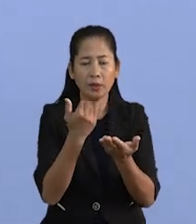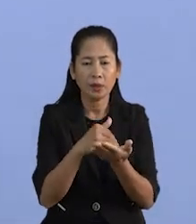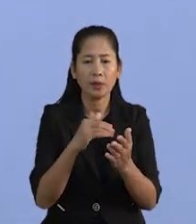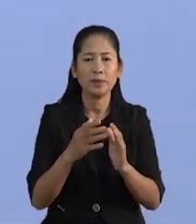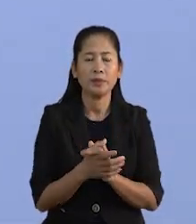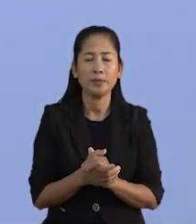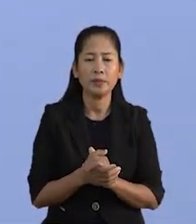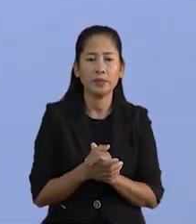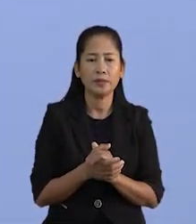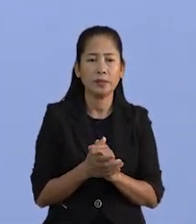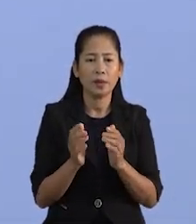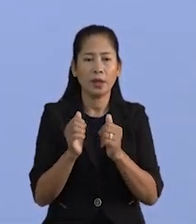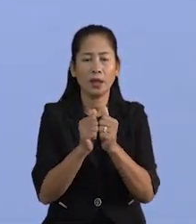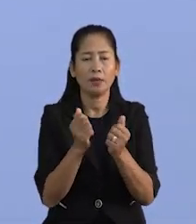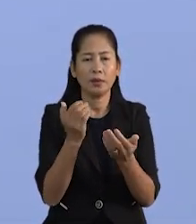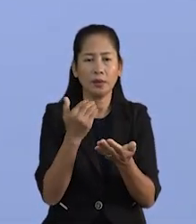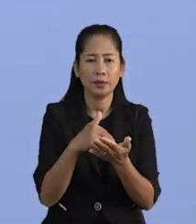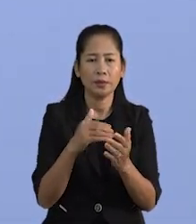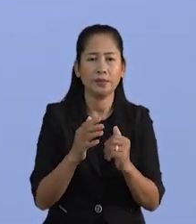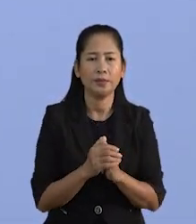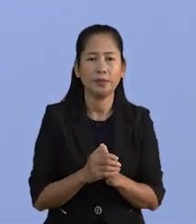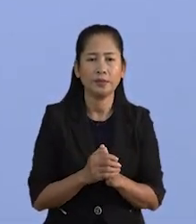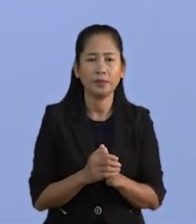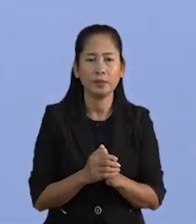តតោះអានជាមួយលោកគ្រូម្ដងទៀត